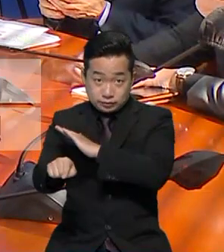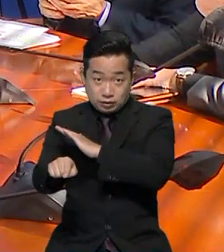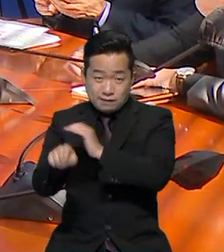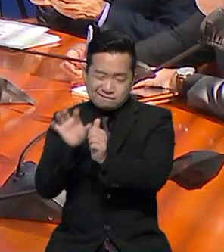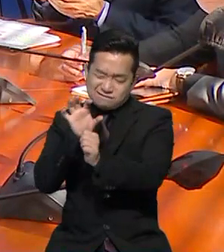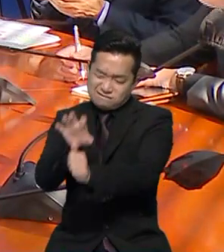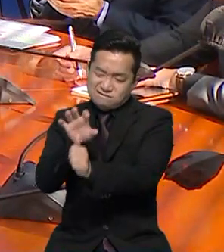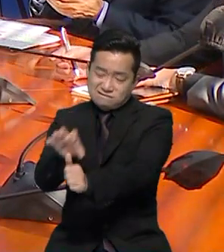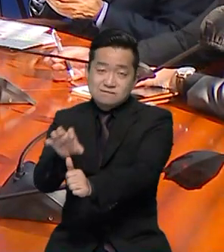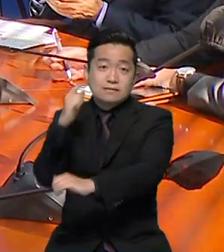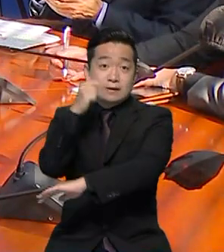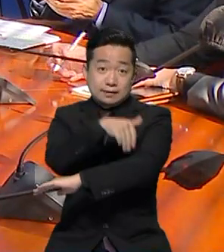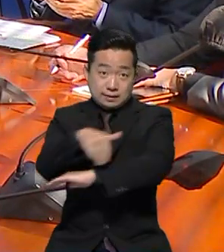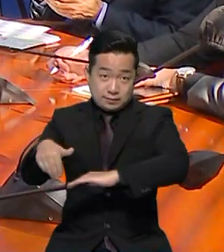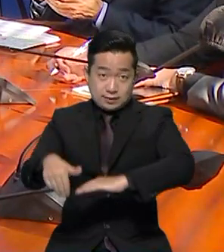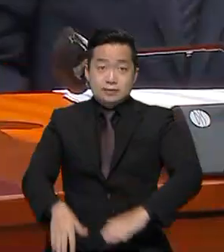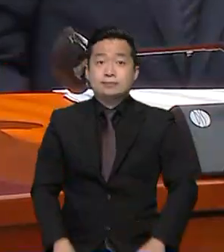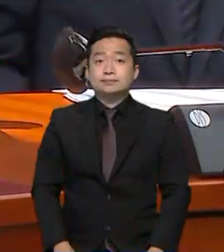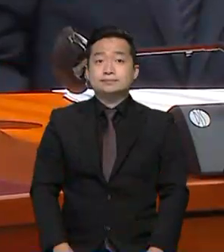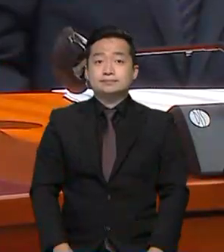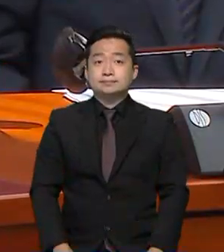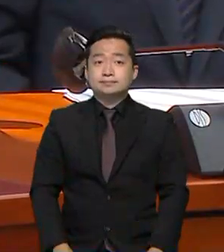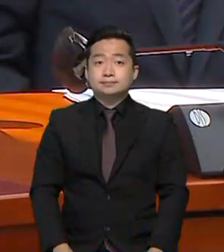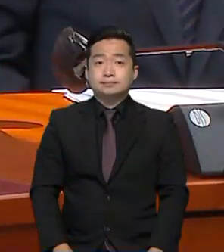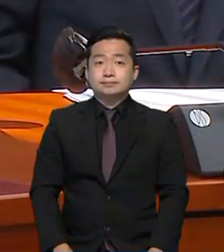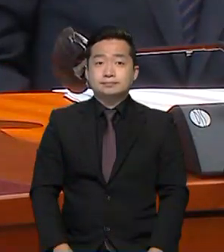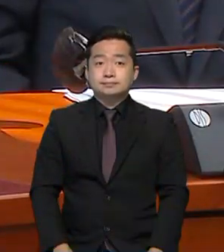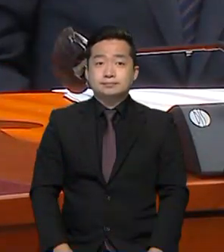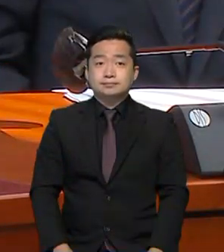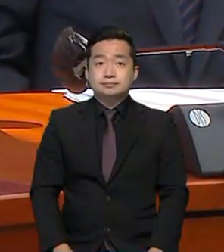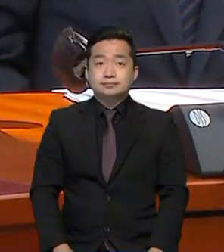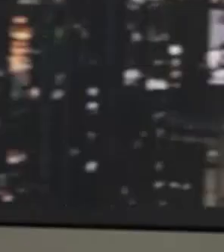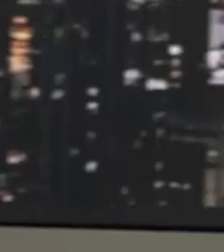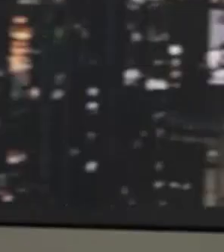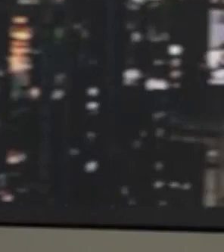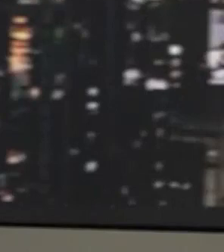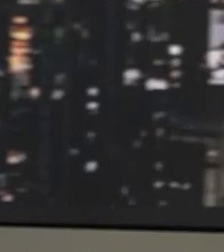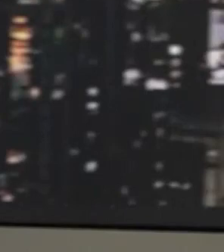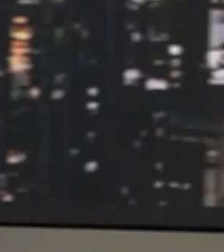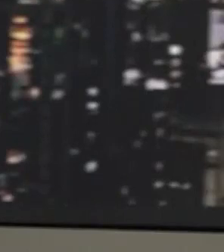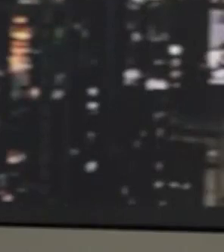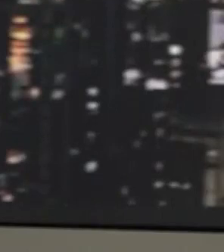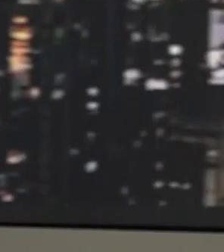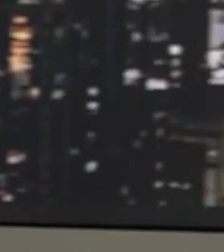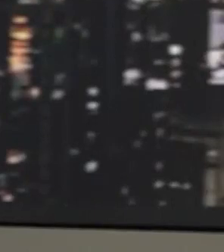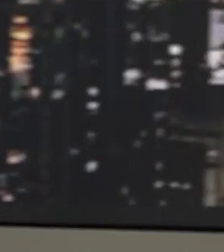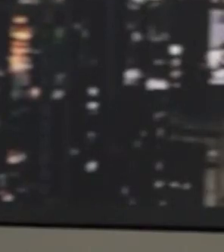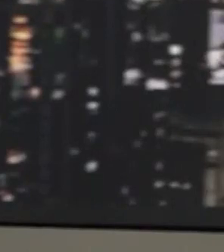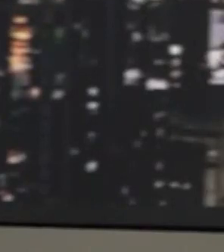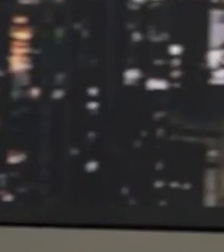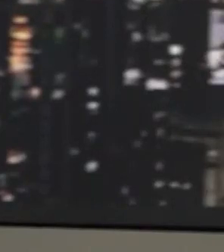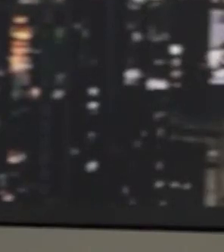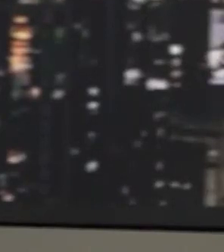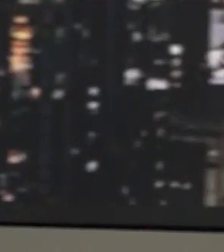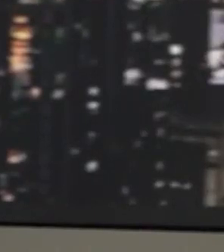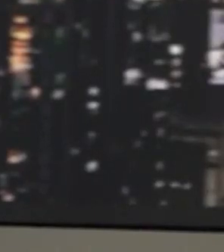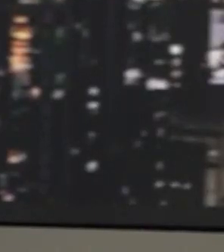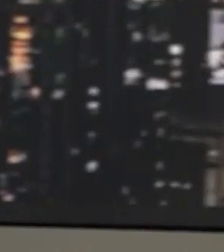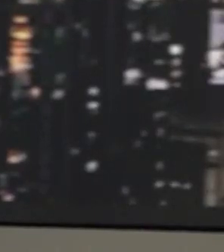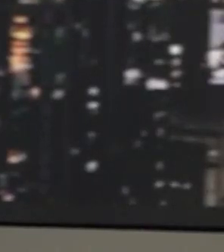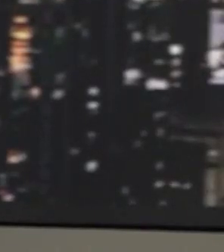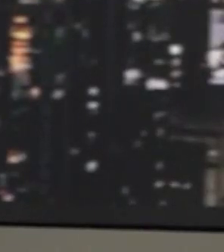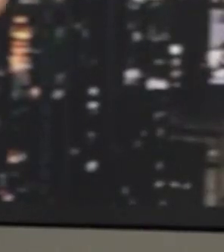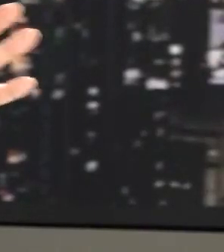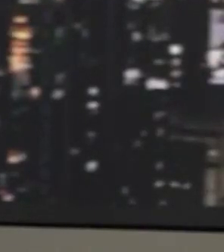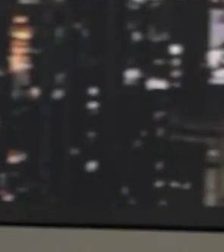압박 수위를 높여갈 계획입니다. SBS 강민우입니다. 네, 안녕하십니까. 김현우입니다. 더 많은 뉴스와 라이브 이벤트를